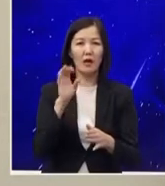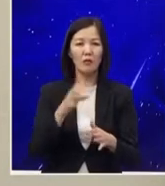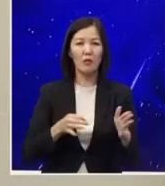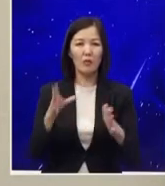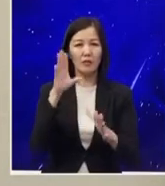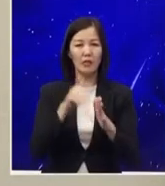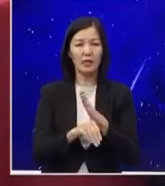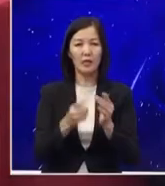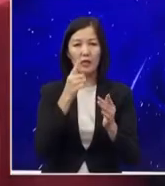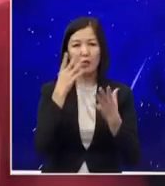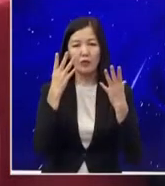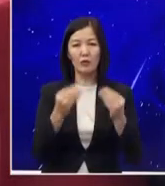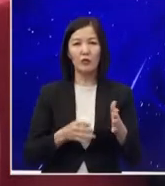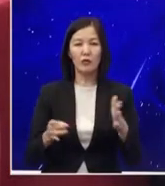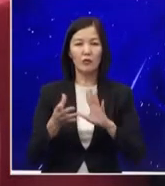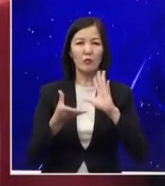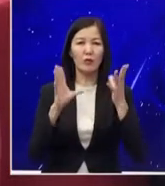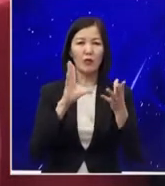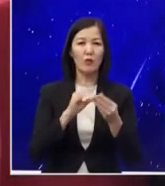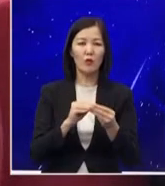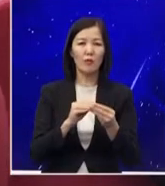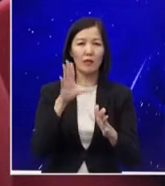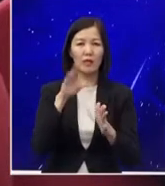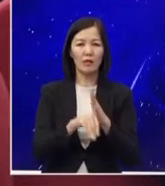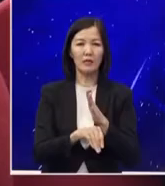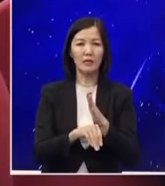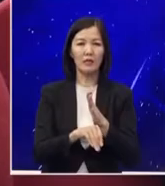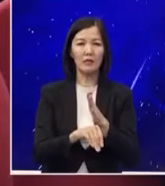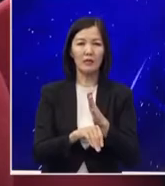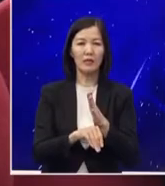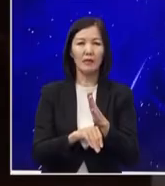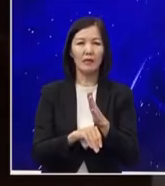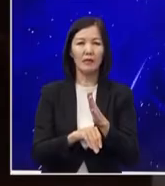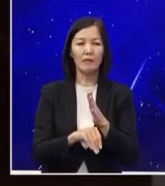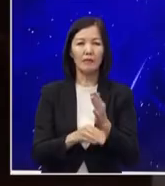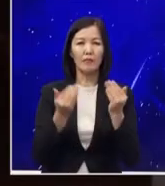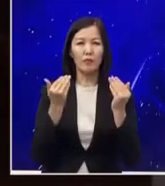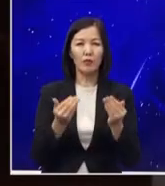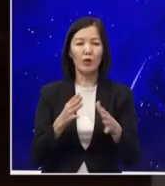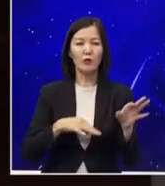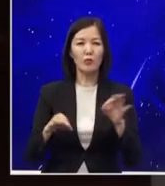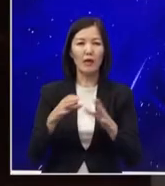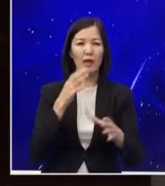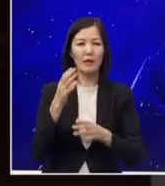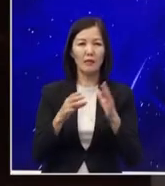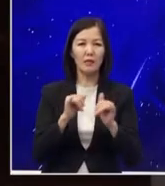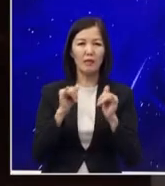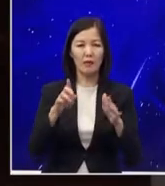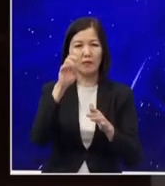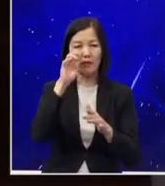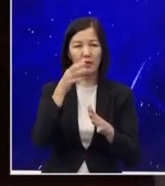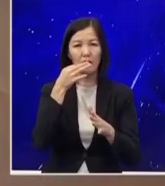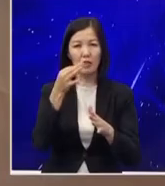Қостанай және Ақмола облыстары кіреді. Жақын күндері республика көлемінде енгізілмек. Мұндай жоба әлемдегі